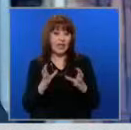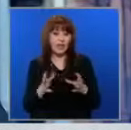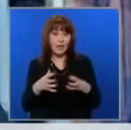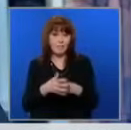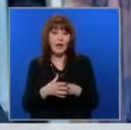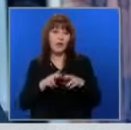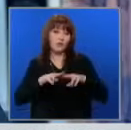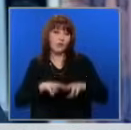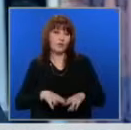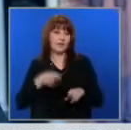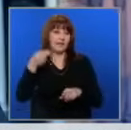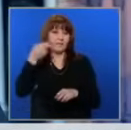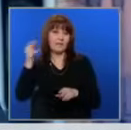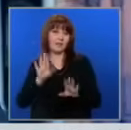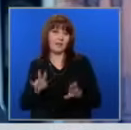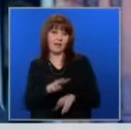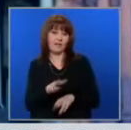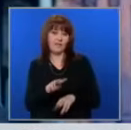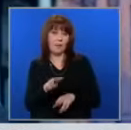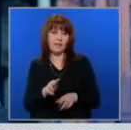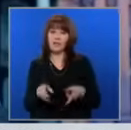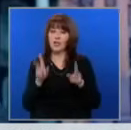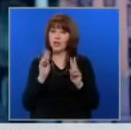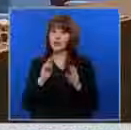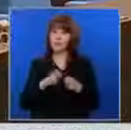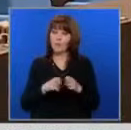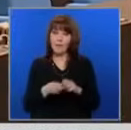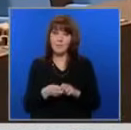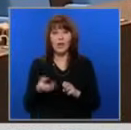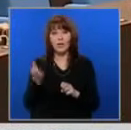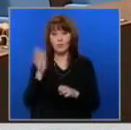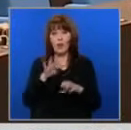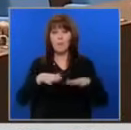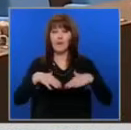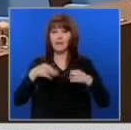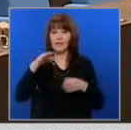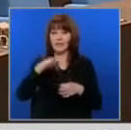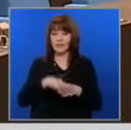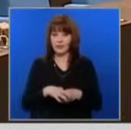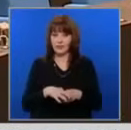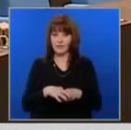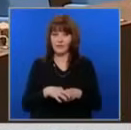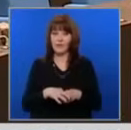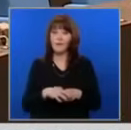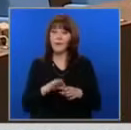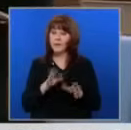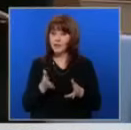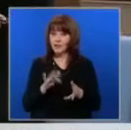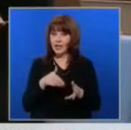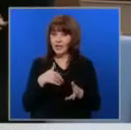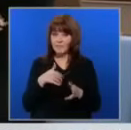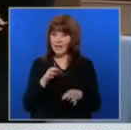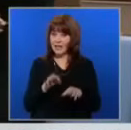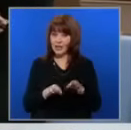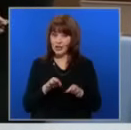да оставим тази тема на тях и след като те го решат този проблем, парламента да гласува. От ППДБ зависи дали ще има избори